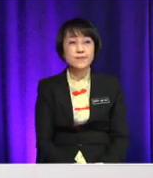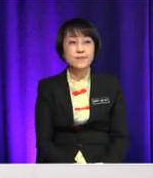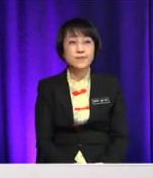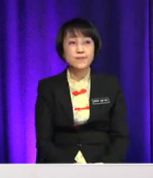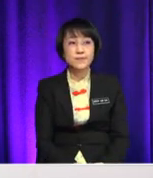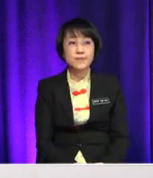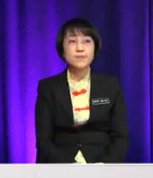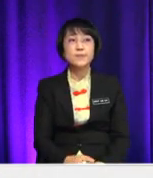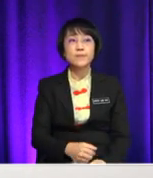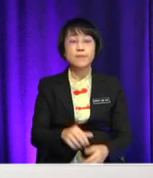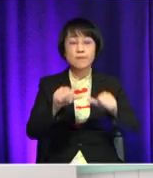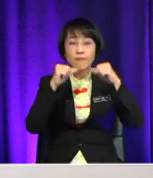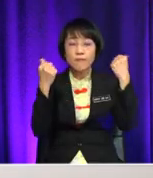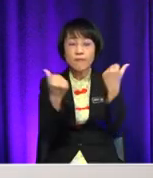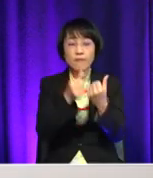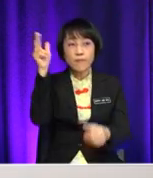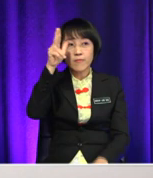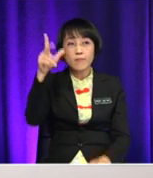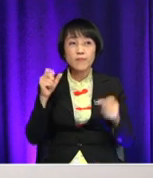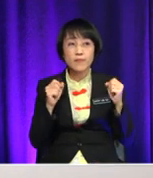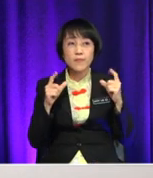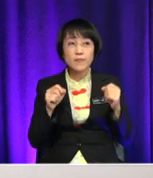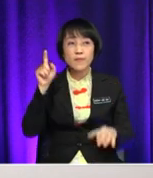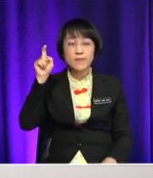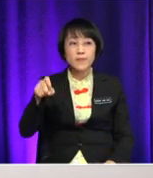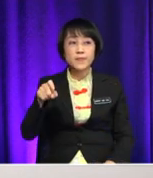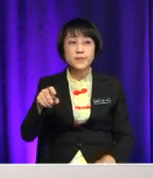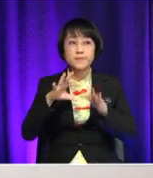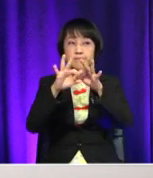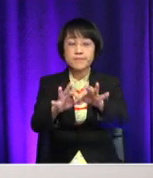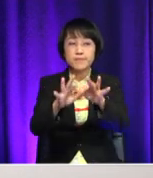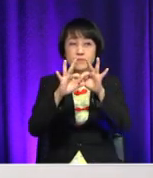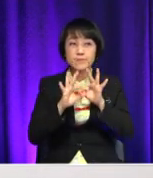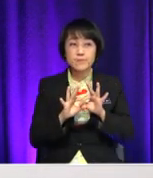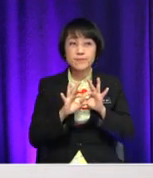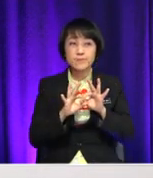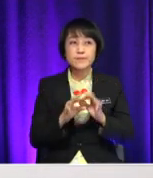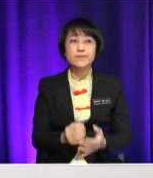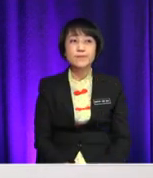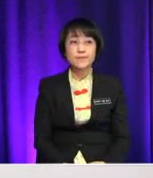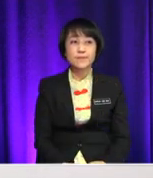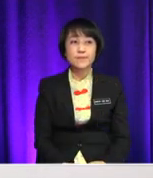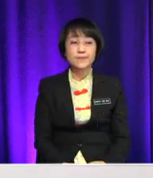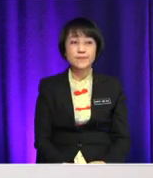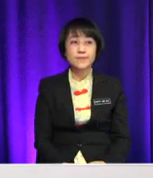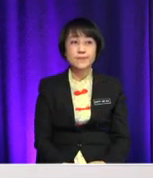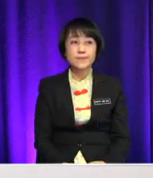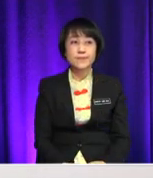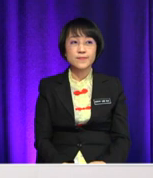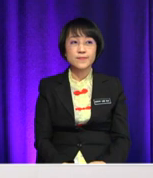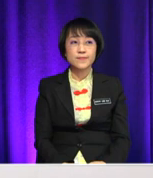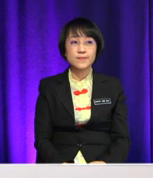ada agen kerajaan Maluku swasta penuh bergandeng bahu persis kata mutiara bagai air dengan tebing bagi